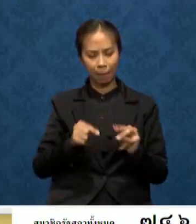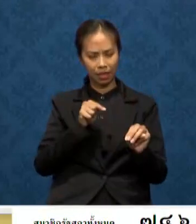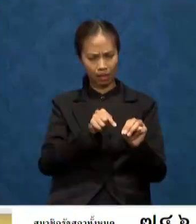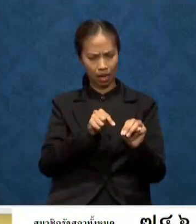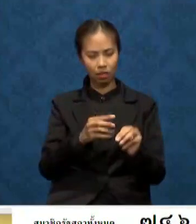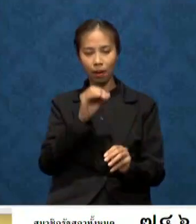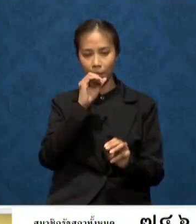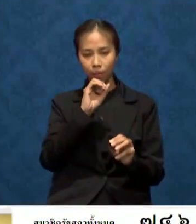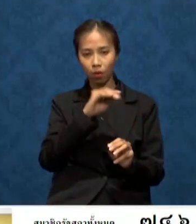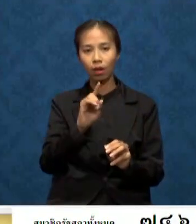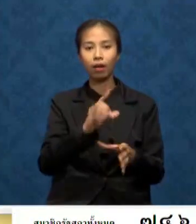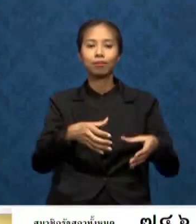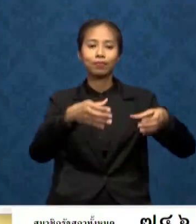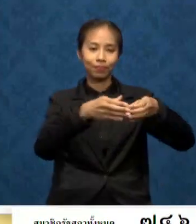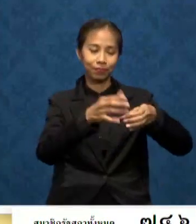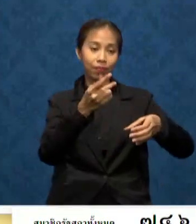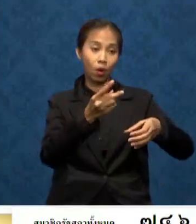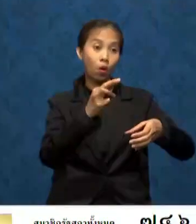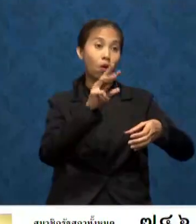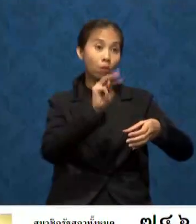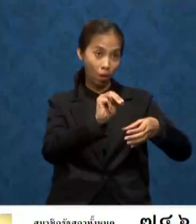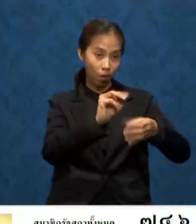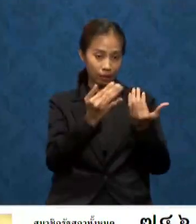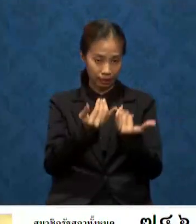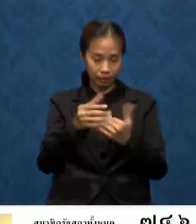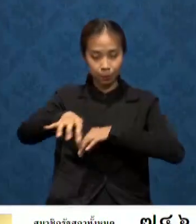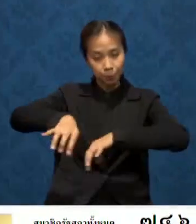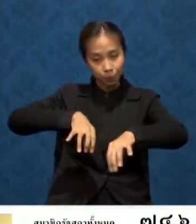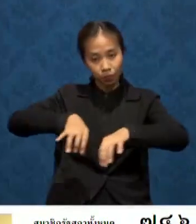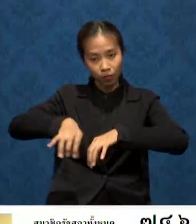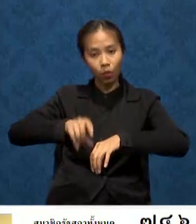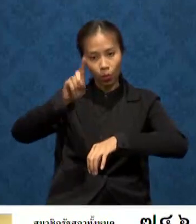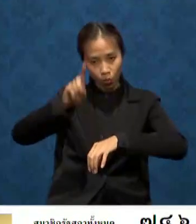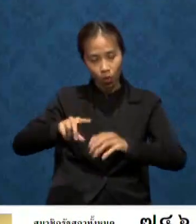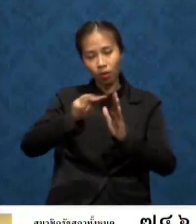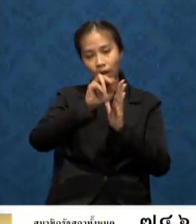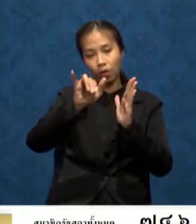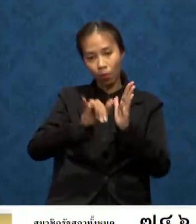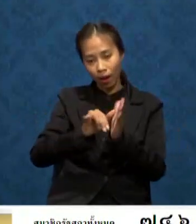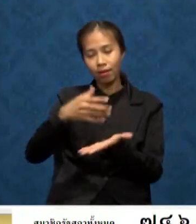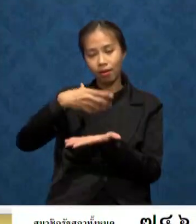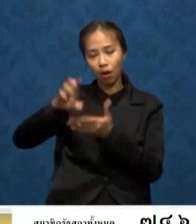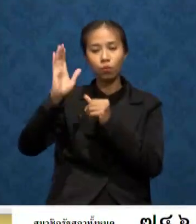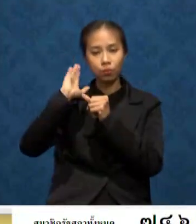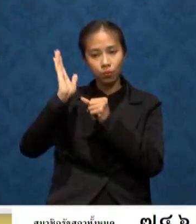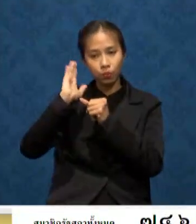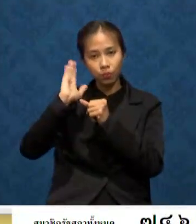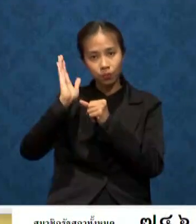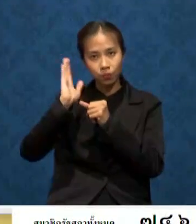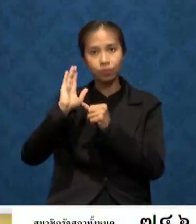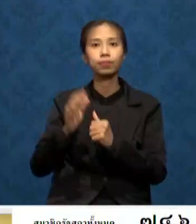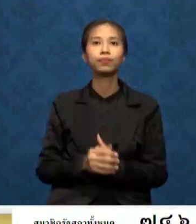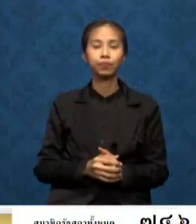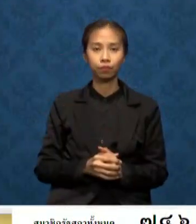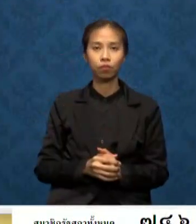ว่าคณะรัฐมนตรีที่จะเข้าบริหารราชการแผ่นดินต้องแถลงนโยบายต่อรัฐสภาซึ่งต้องสอด